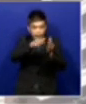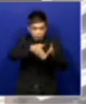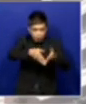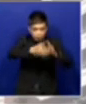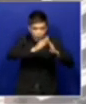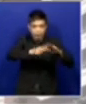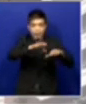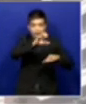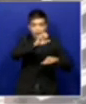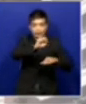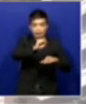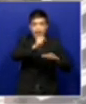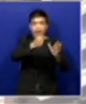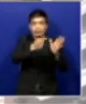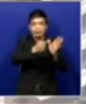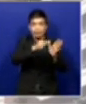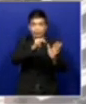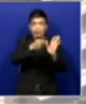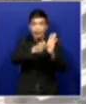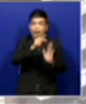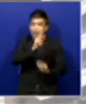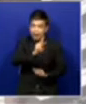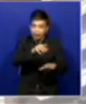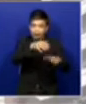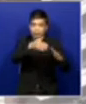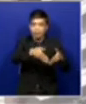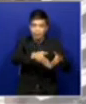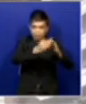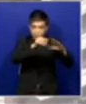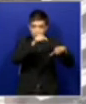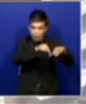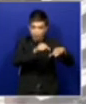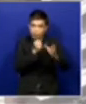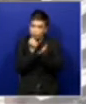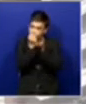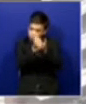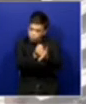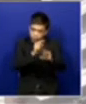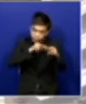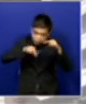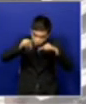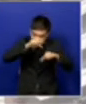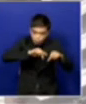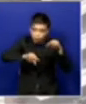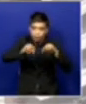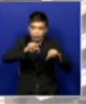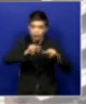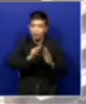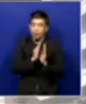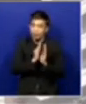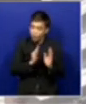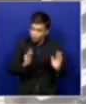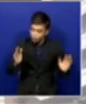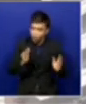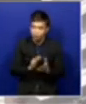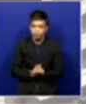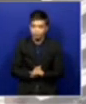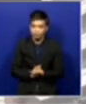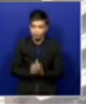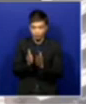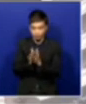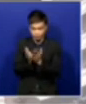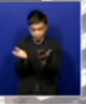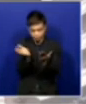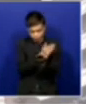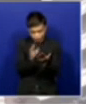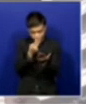ลือด้านงบประมาณของรัฐสภาก็ฝากท่านประธานด้วยนะครับผมดูในรายละเอียดทั้งหมดนะครับท่านประธานครับผ